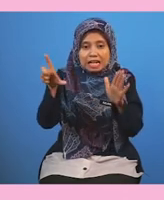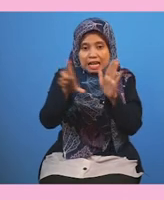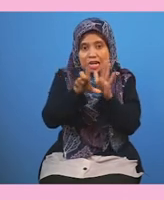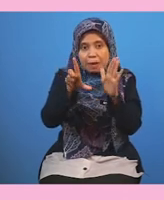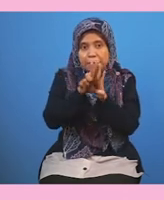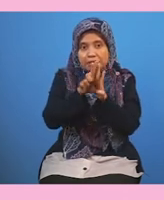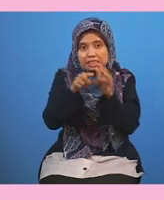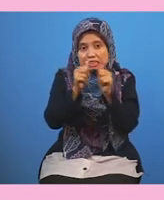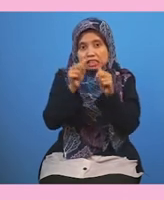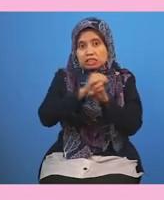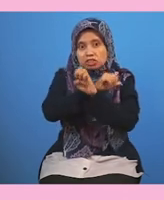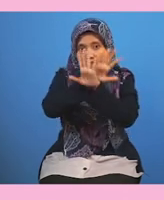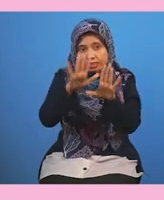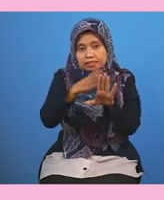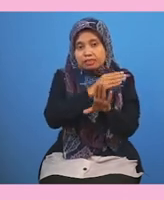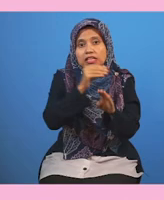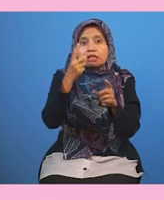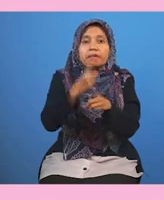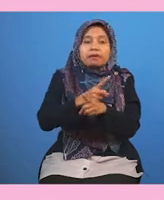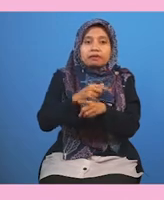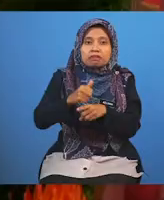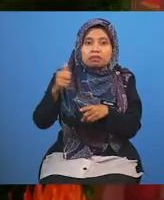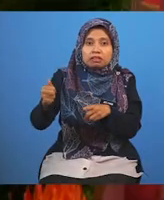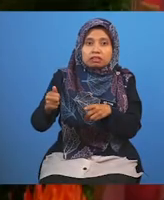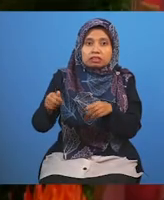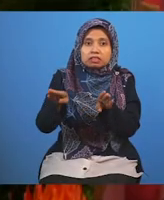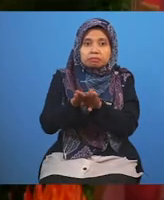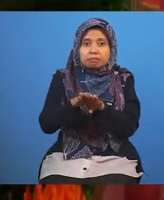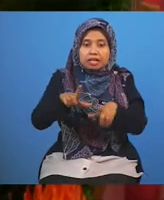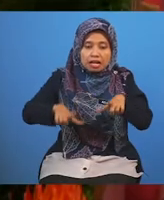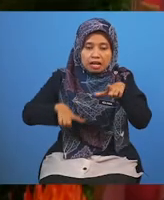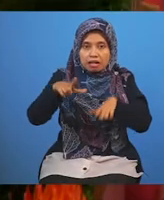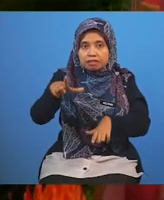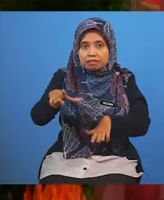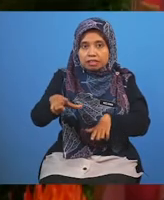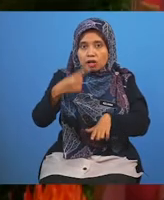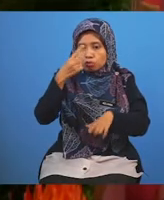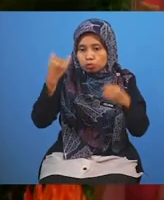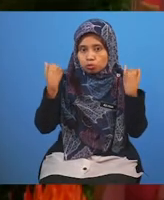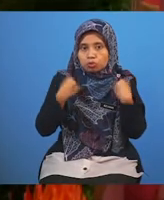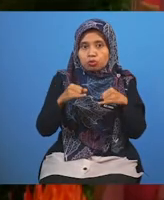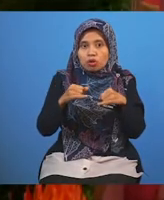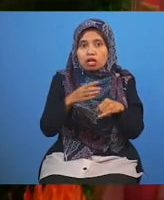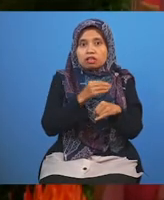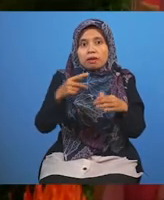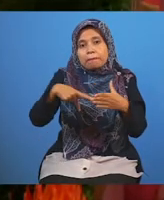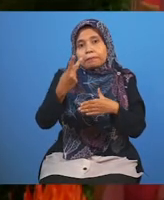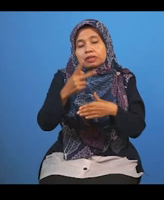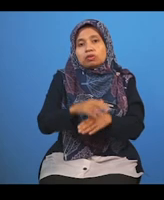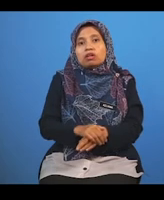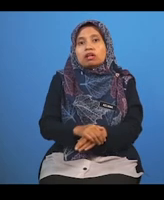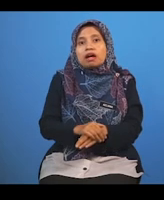dilabelkan dengan jelas dan betul. Ia sebagai langkah pemasaran dan strategi